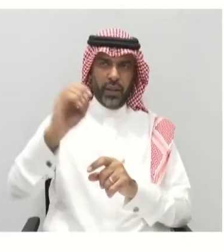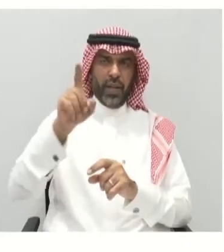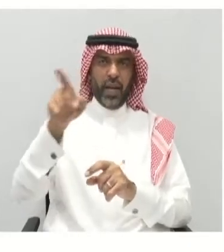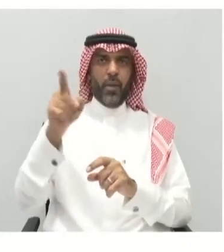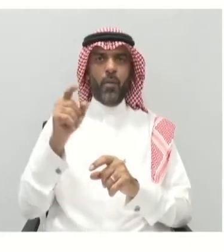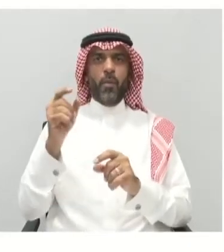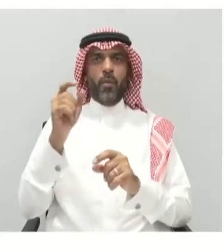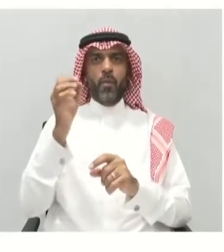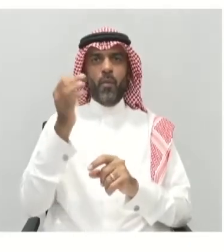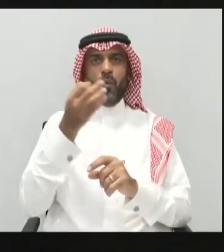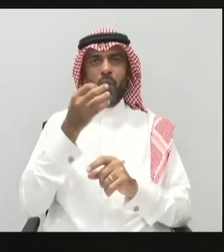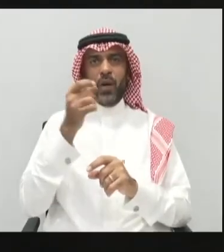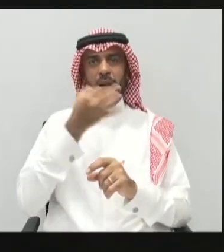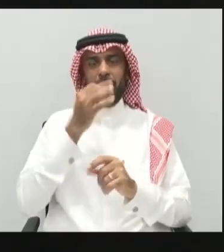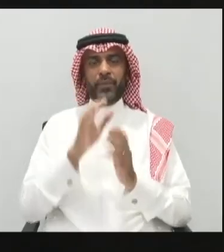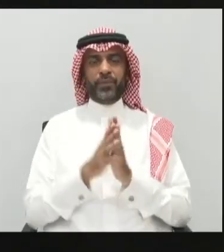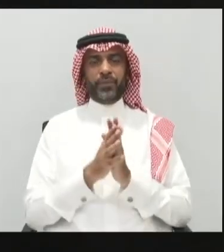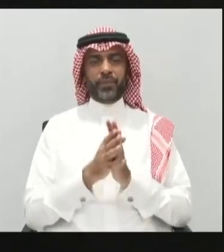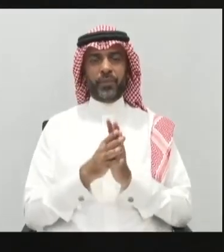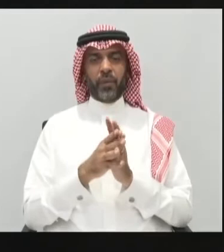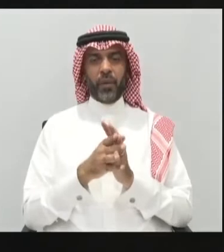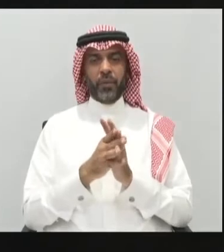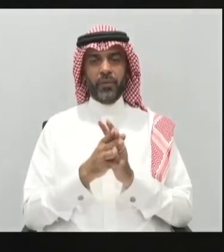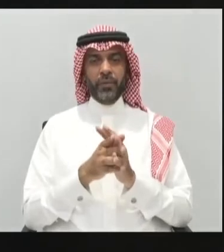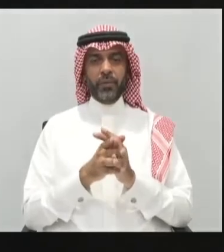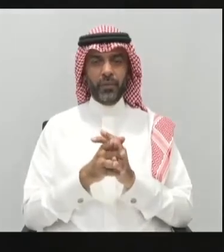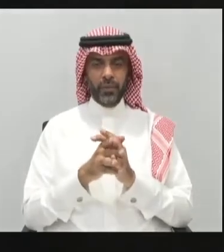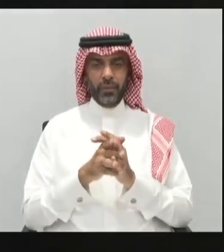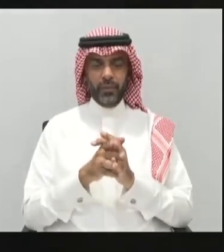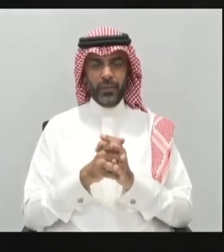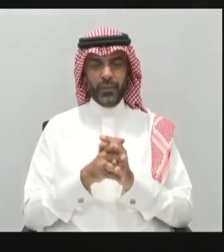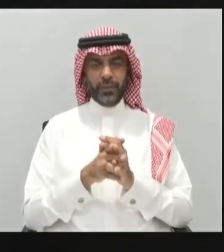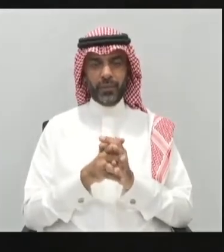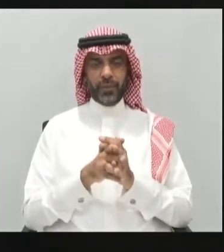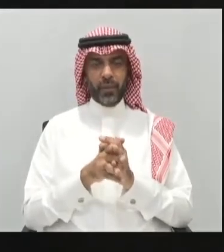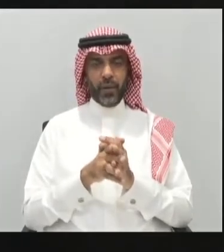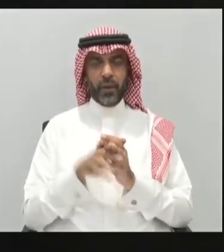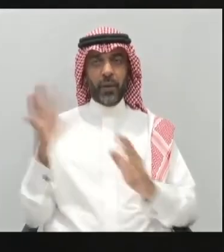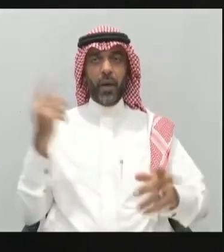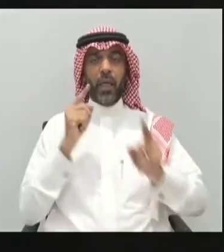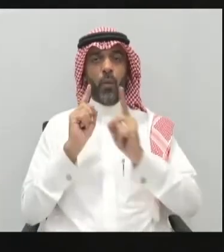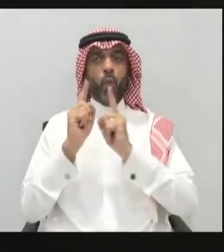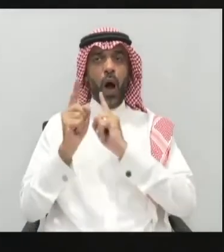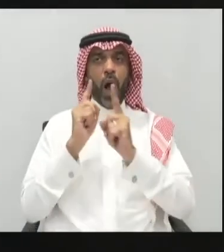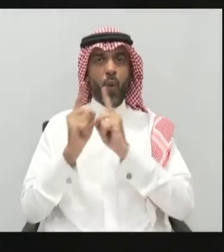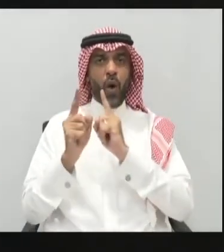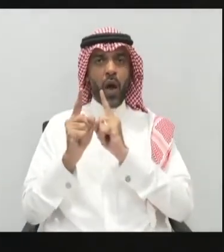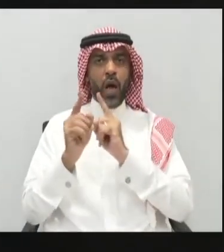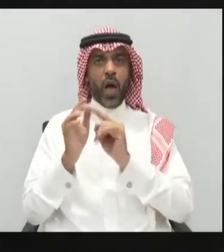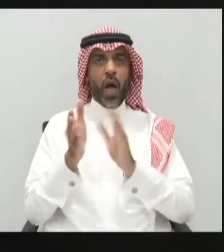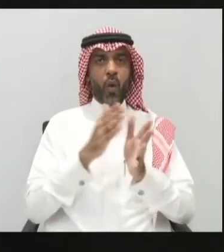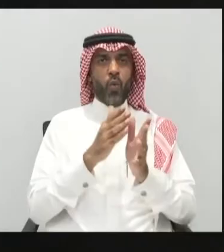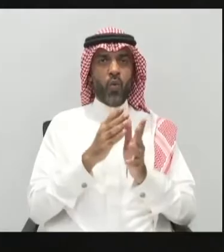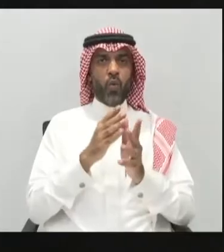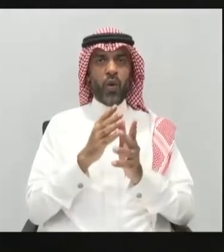محاوره ممكن طالب يسال يقول يا استاذ ما الفرق بين ما الفرق بين المحاوره والجدل ما